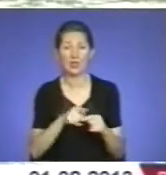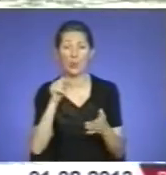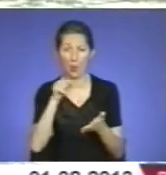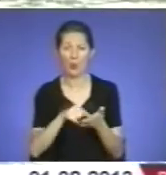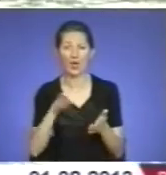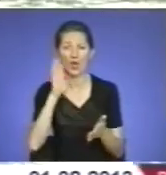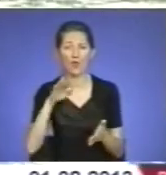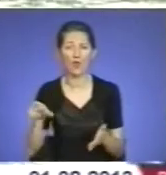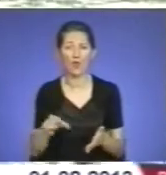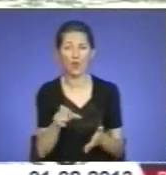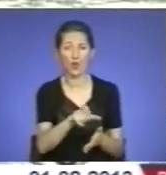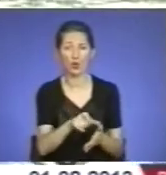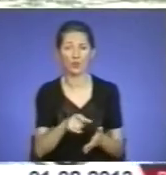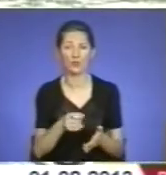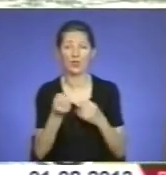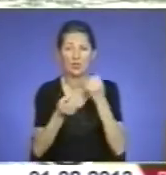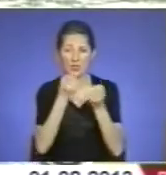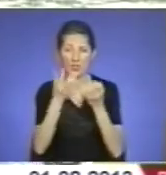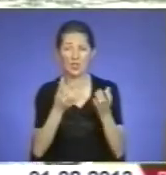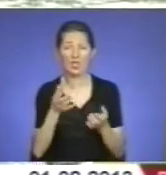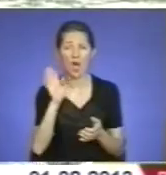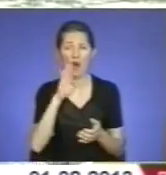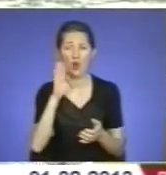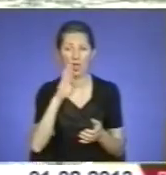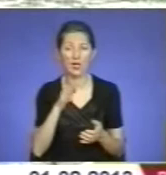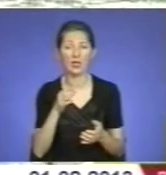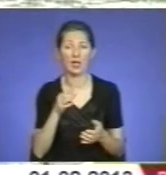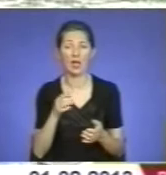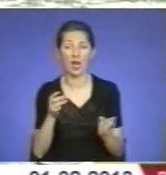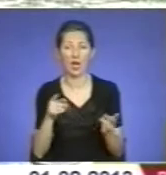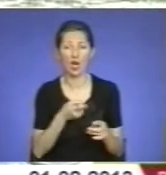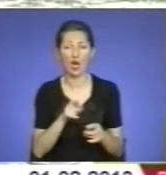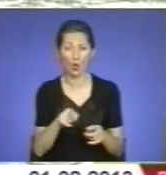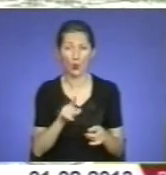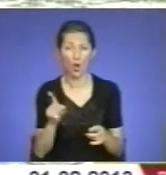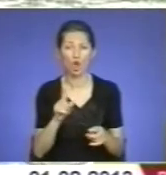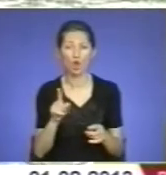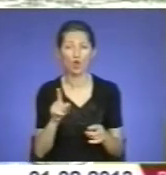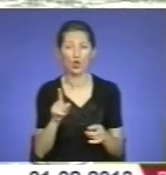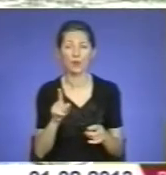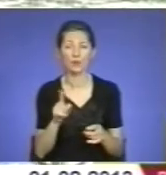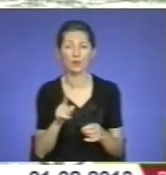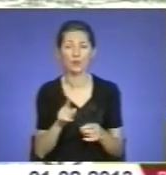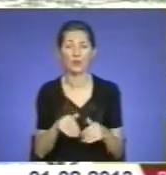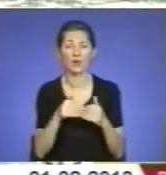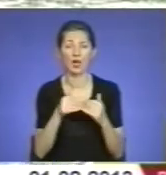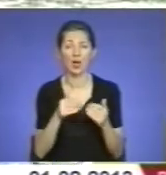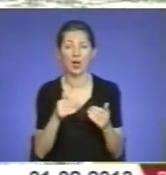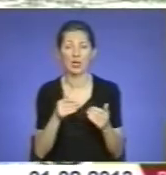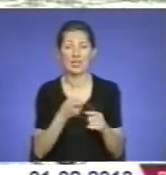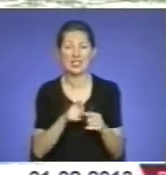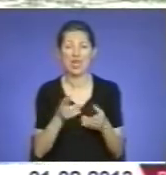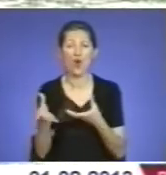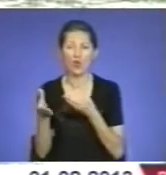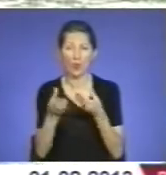чи евтрофікація води, вона зумовлена в найбільшим чином це